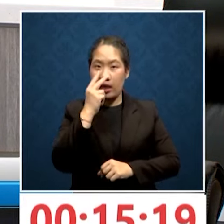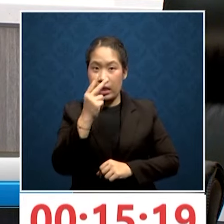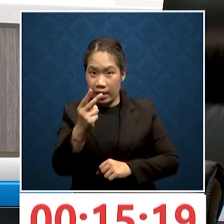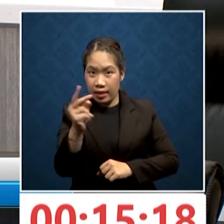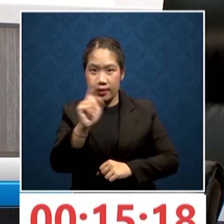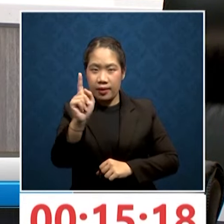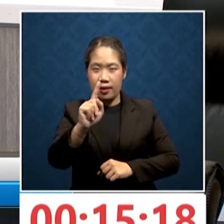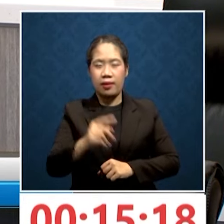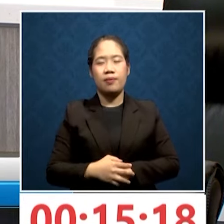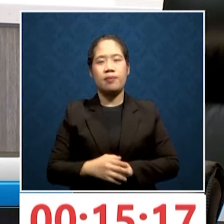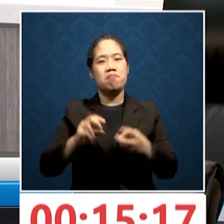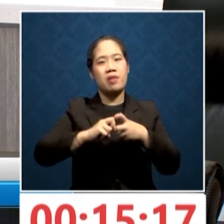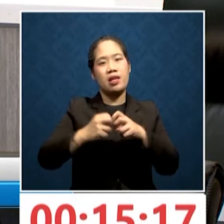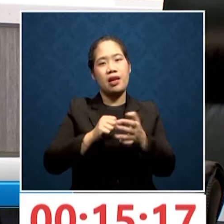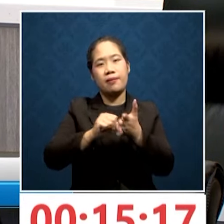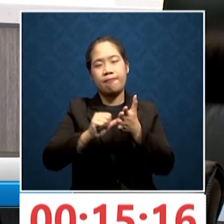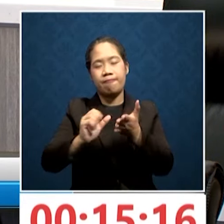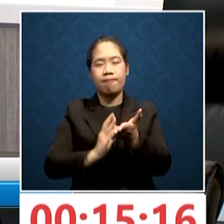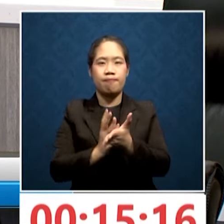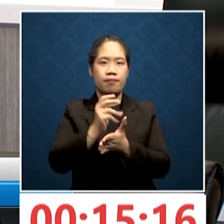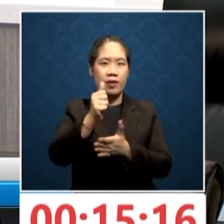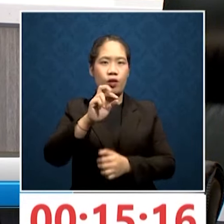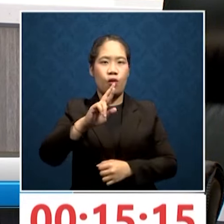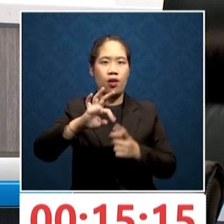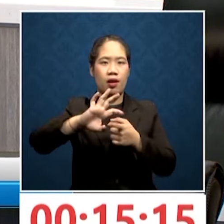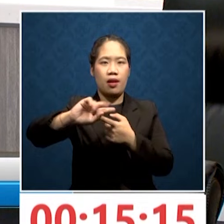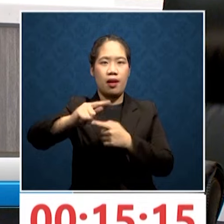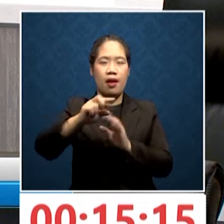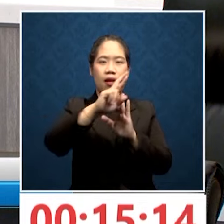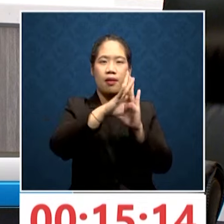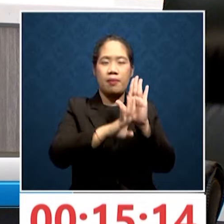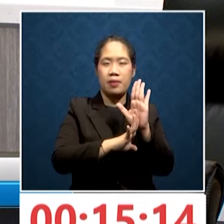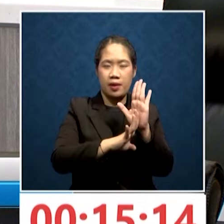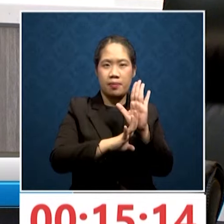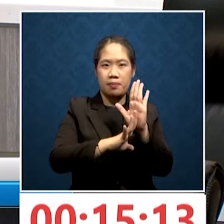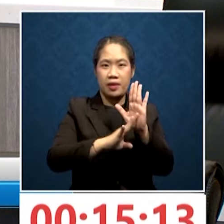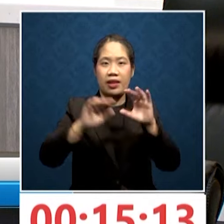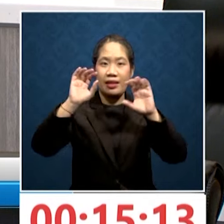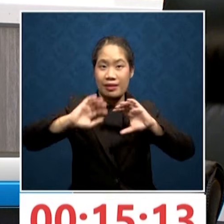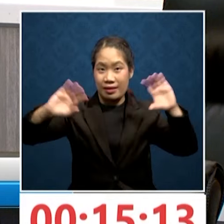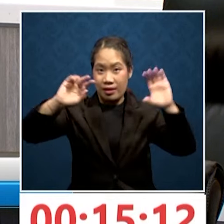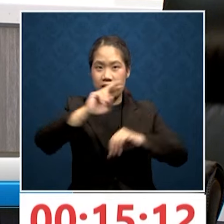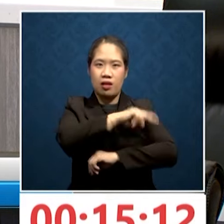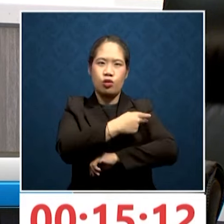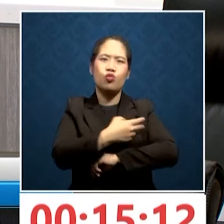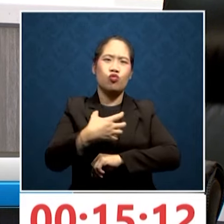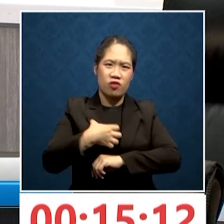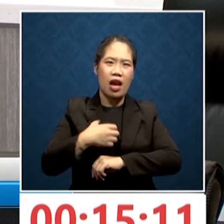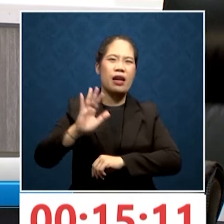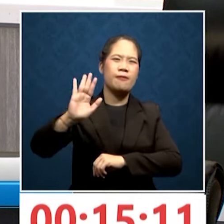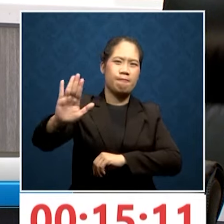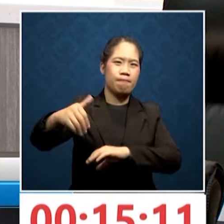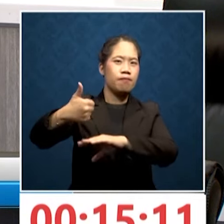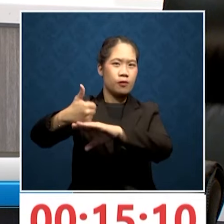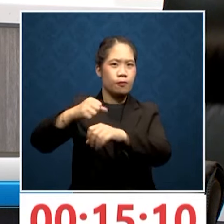สำเร็จของการร่างพระราชบัญญัติระเบียบข้าราชการสาธารณสุขให้สำเร็จในยุคของท่านสมศักดิ์เทพสุ